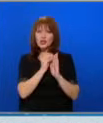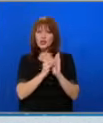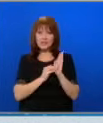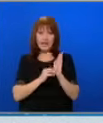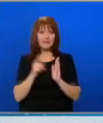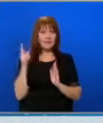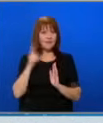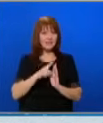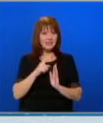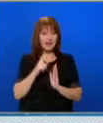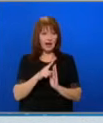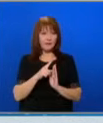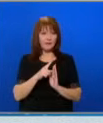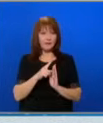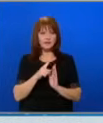че